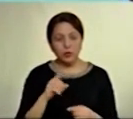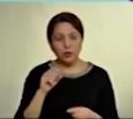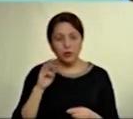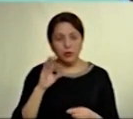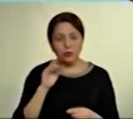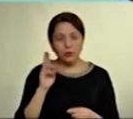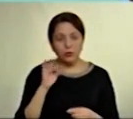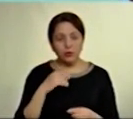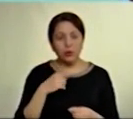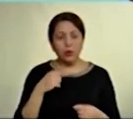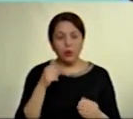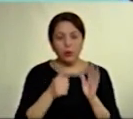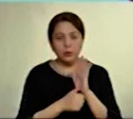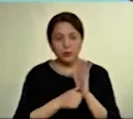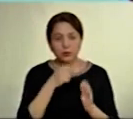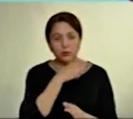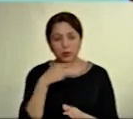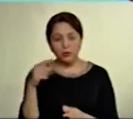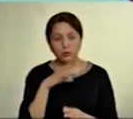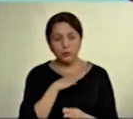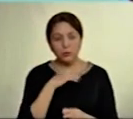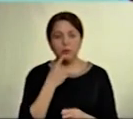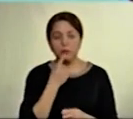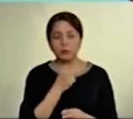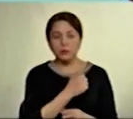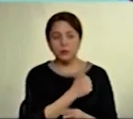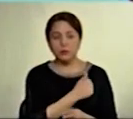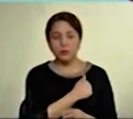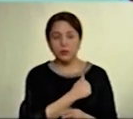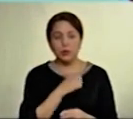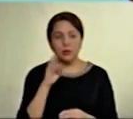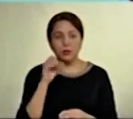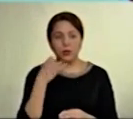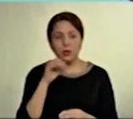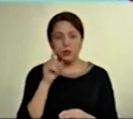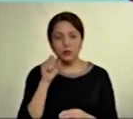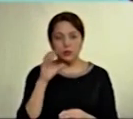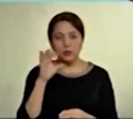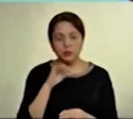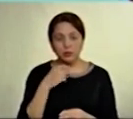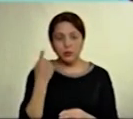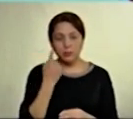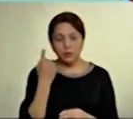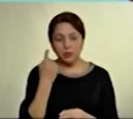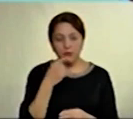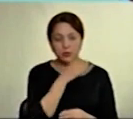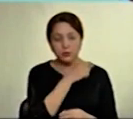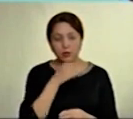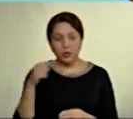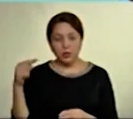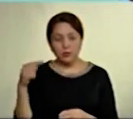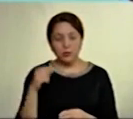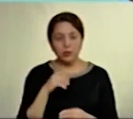6-chi qatorda turgan jangchining nayzasi 1-chi qatorda turgan jangchini himoya qilish